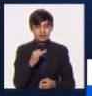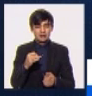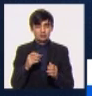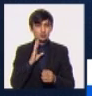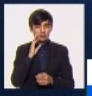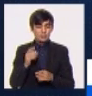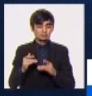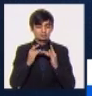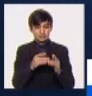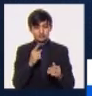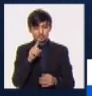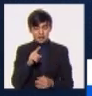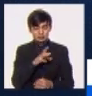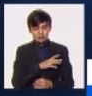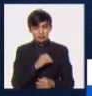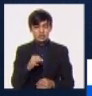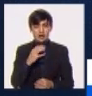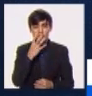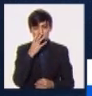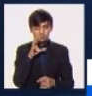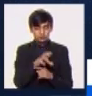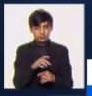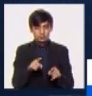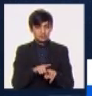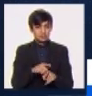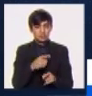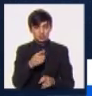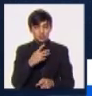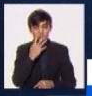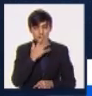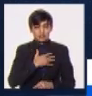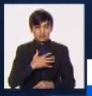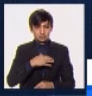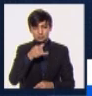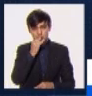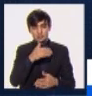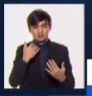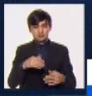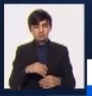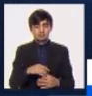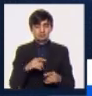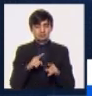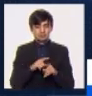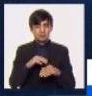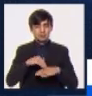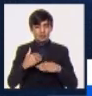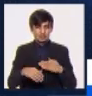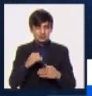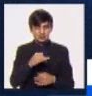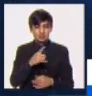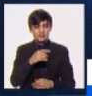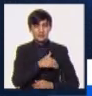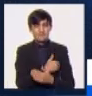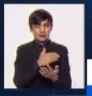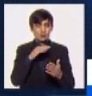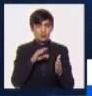час увезли, потом подключили на аппарат, уже дед, он не мог в него дышать, в этот аппарат. Он не мог. У него упало